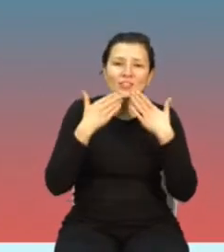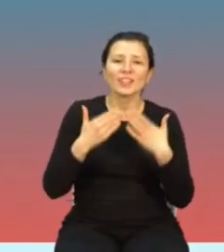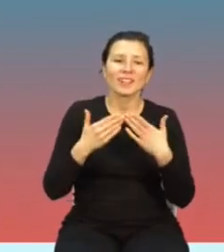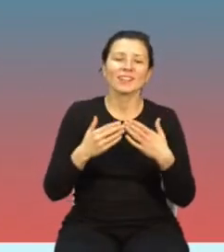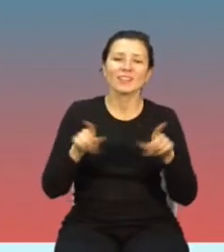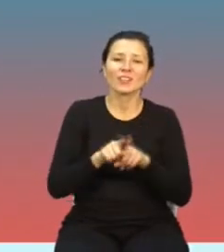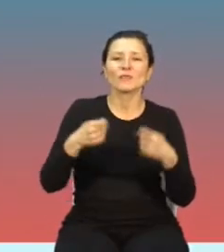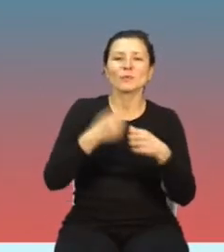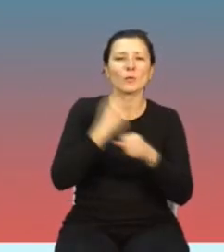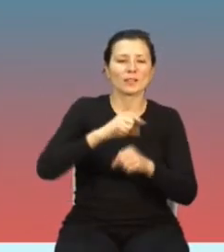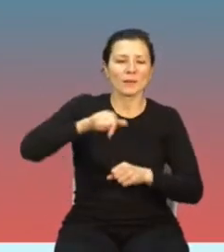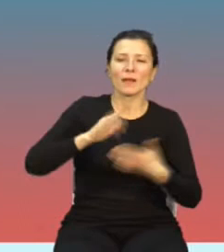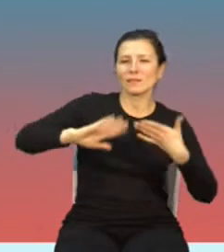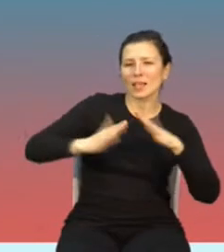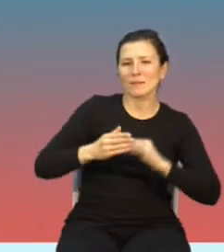nawzajem.